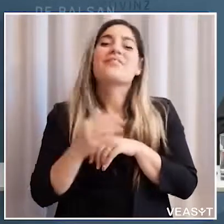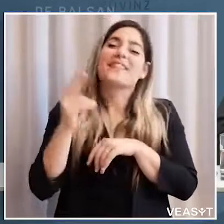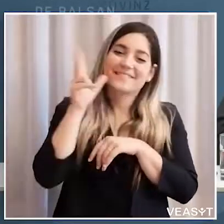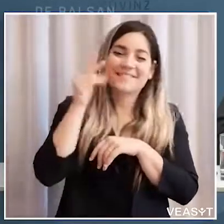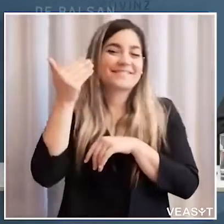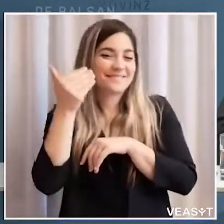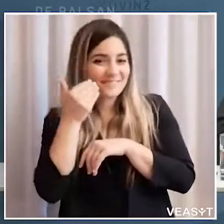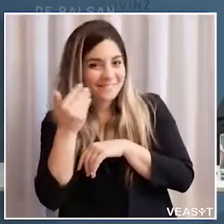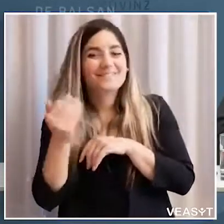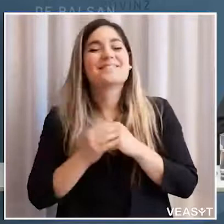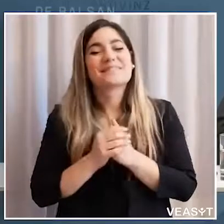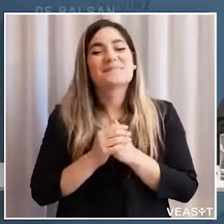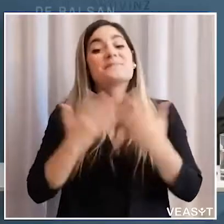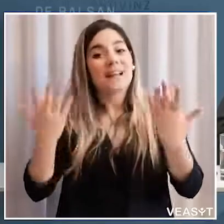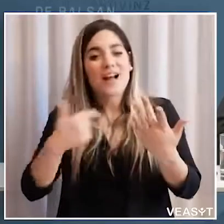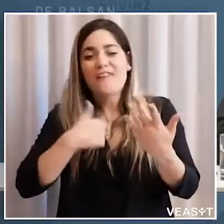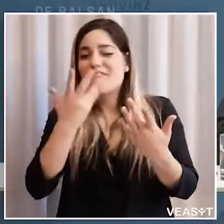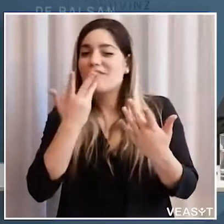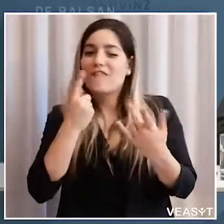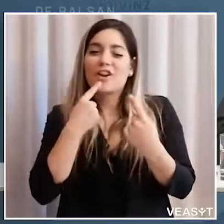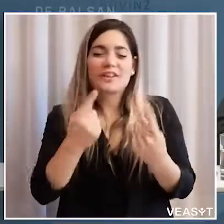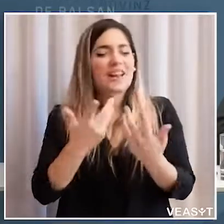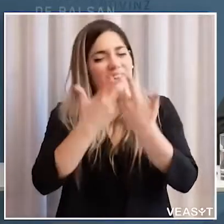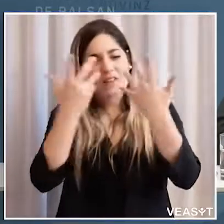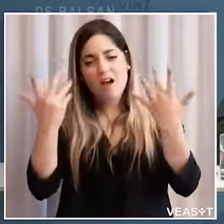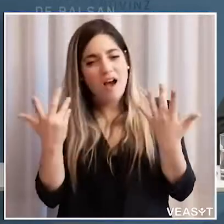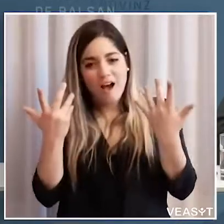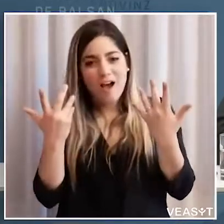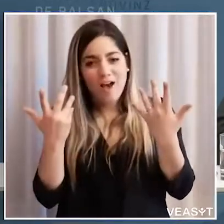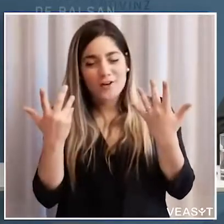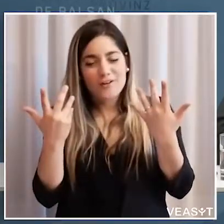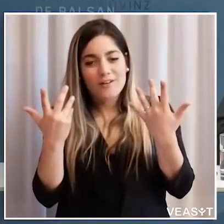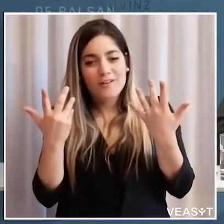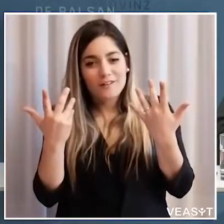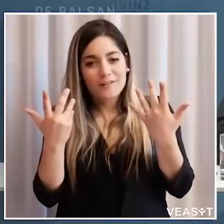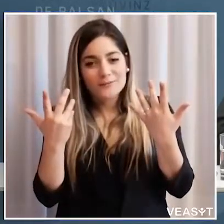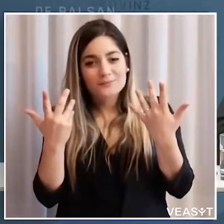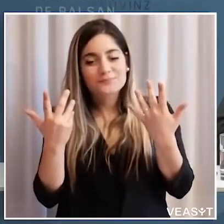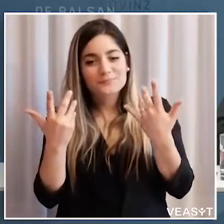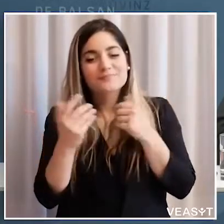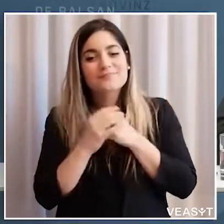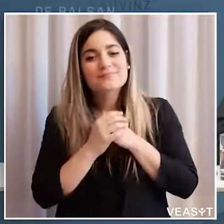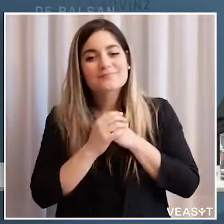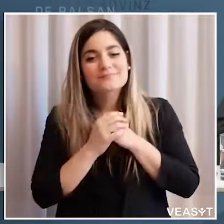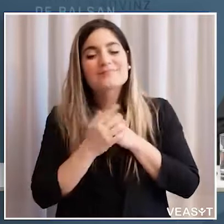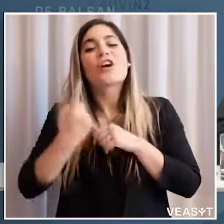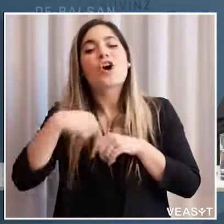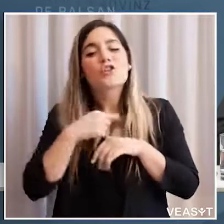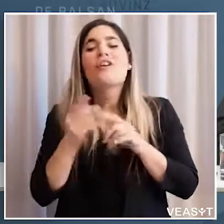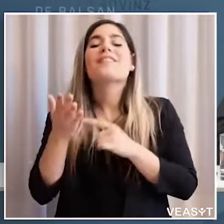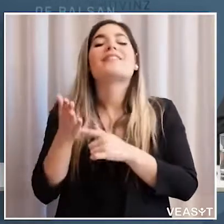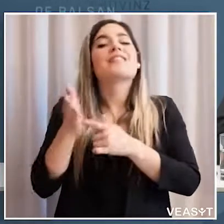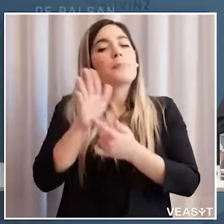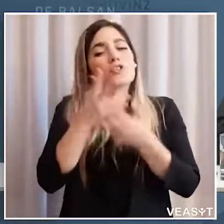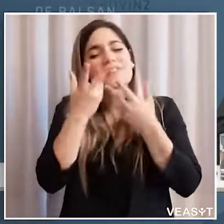alle altoatesine e qui lo voglio dire in modo molto molto chiave netto io credo che una volta ancora